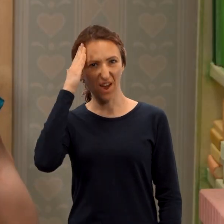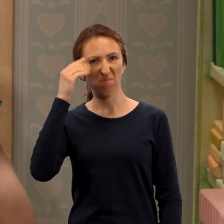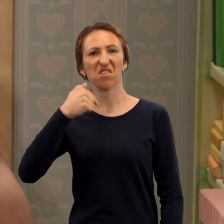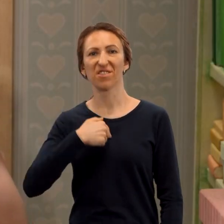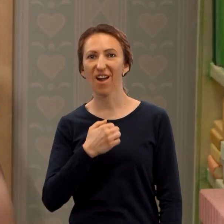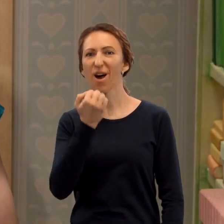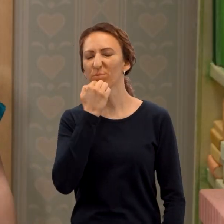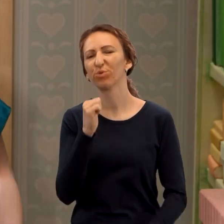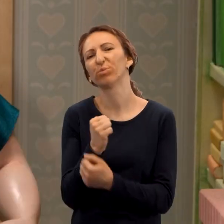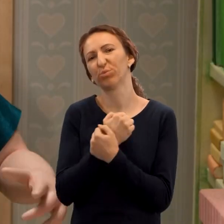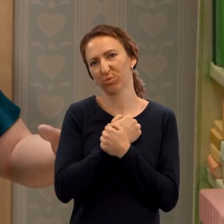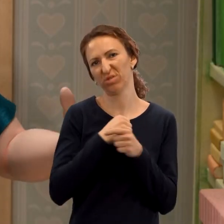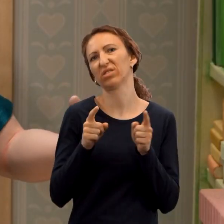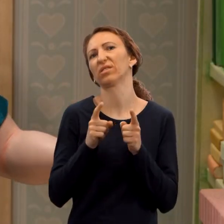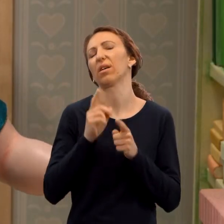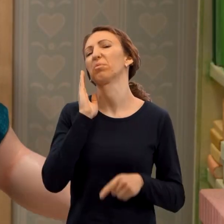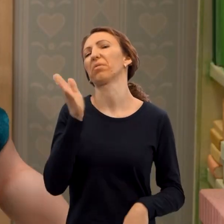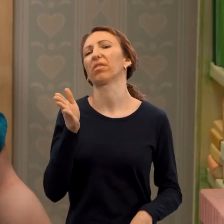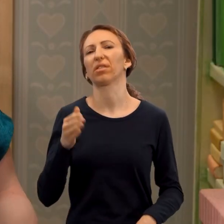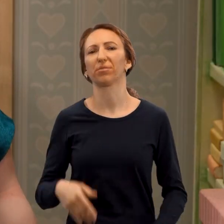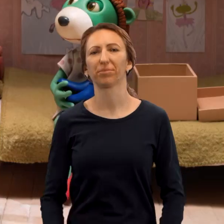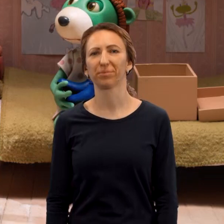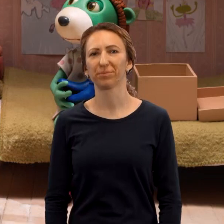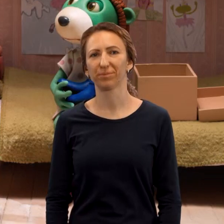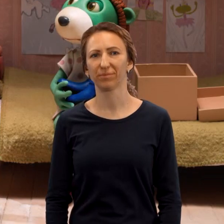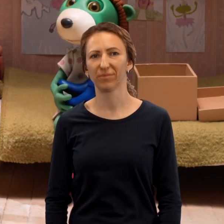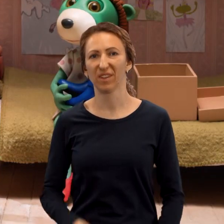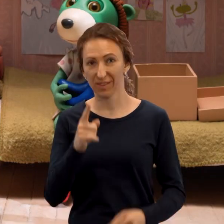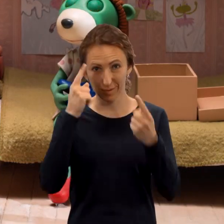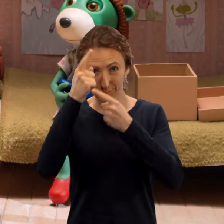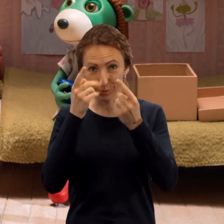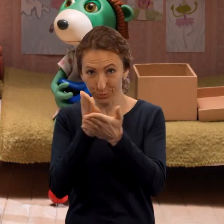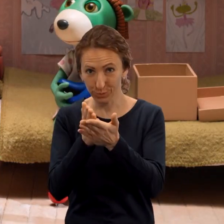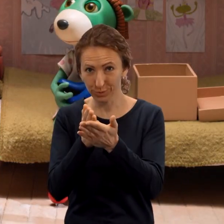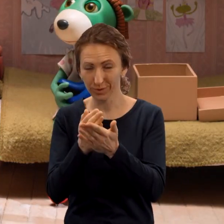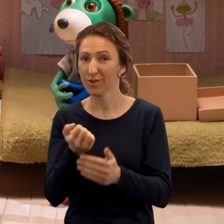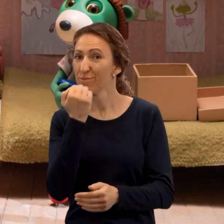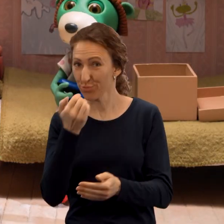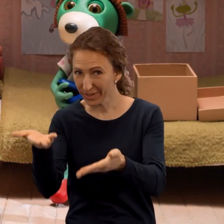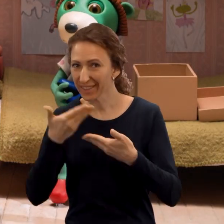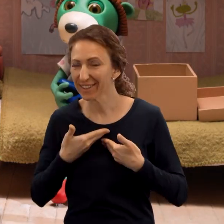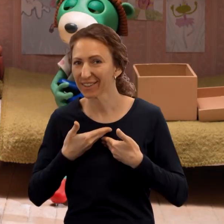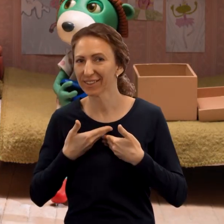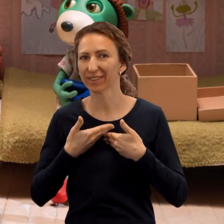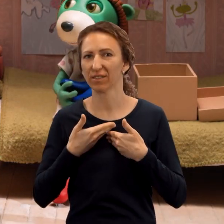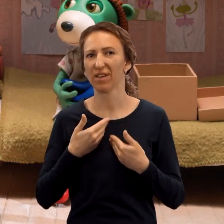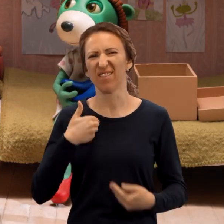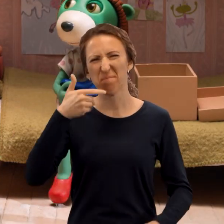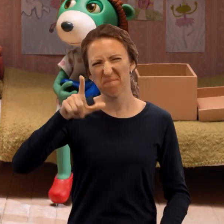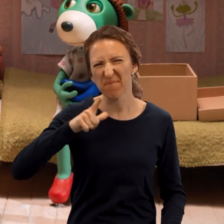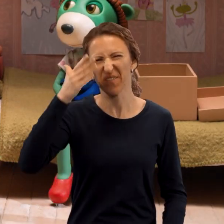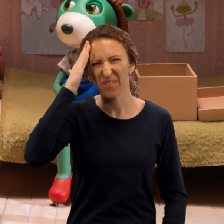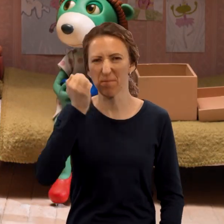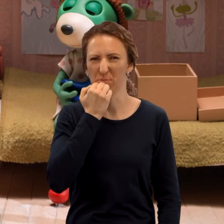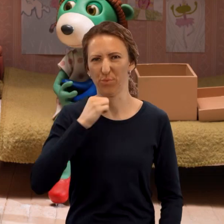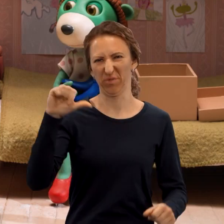Rozumiem cię. Też je będę przytulać. I co? Zastanowiłaś się? Dasz mi te buty? Ustaliliśmy,